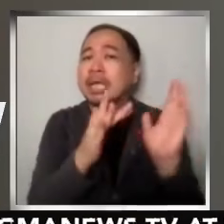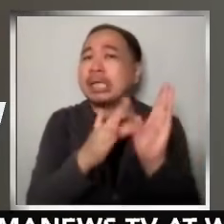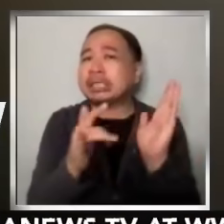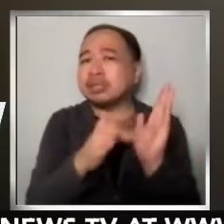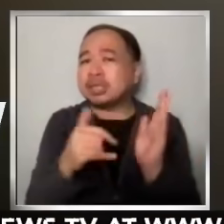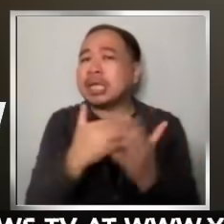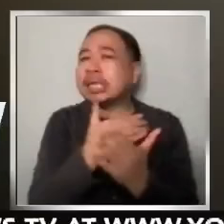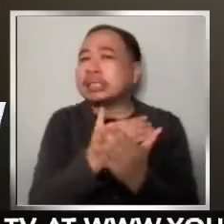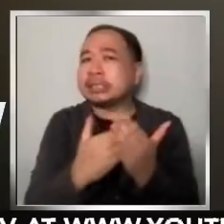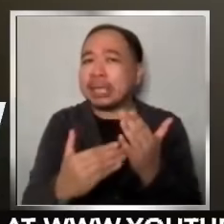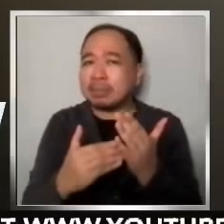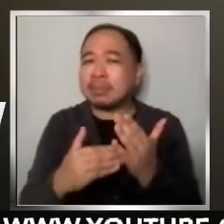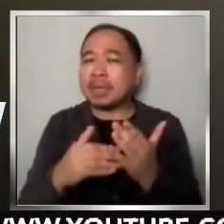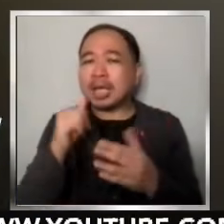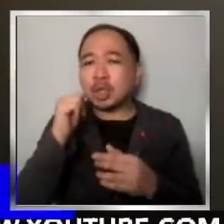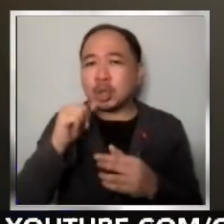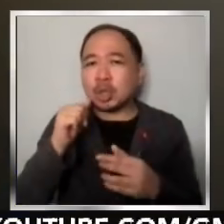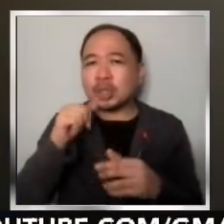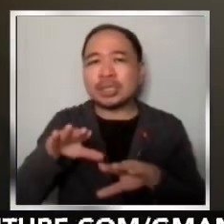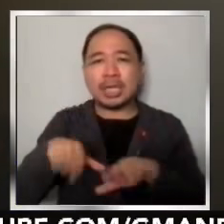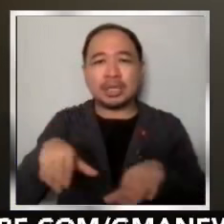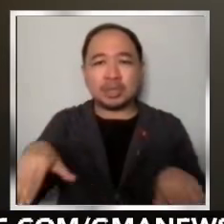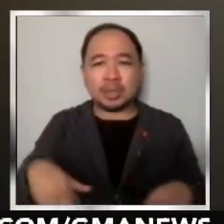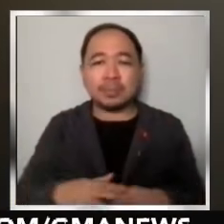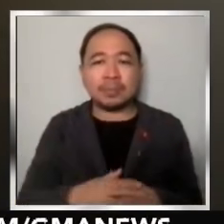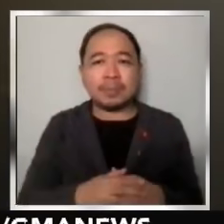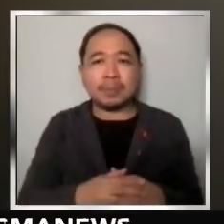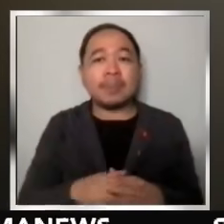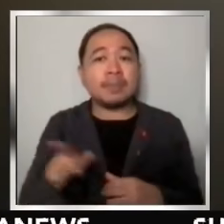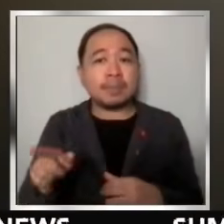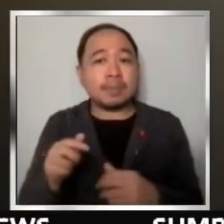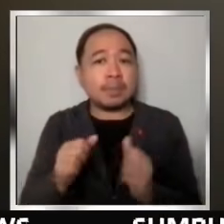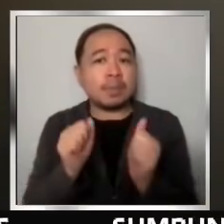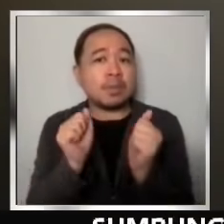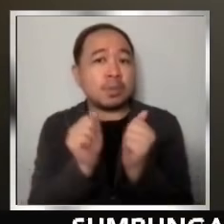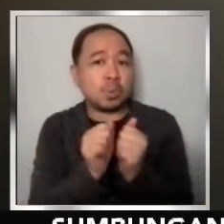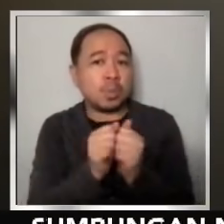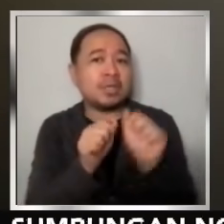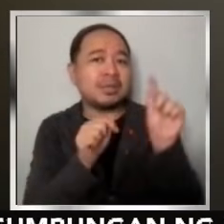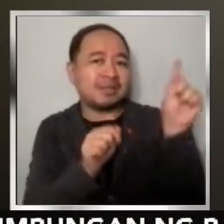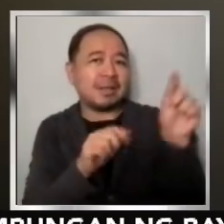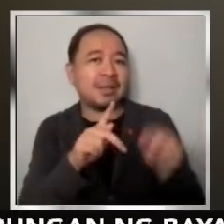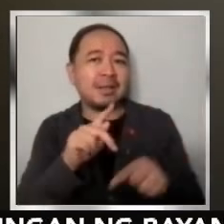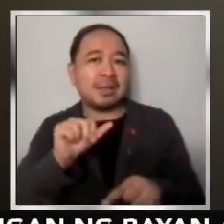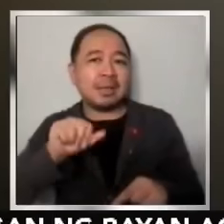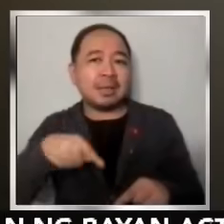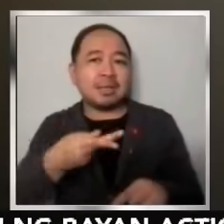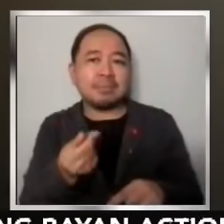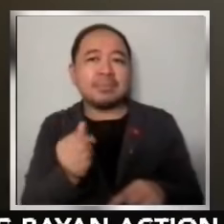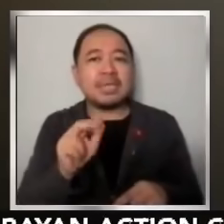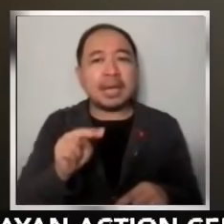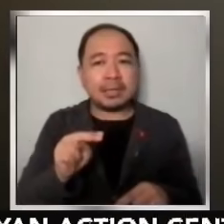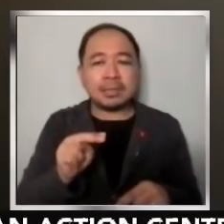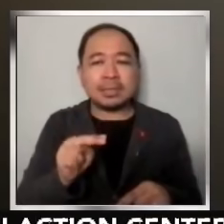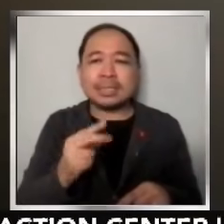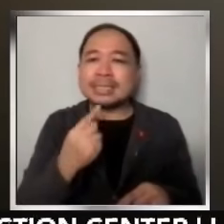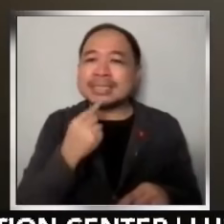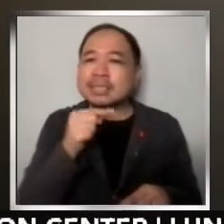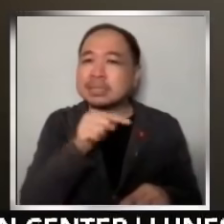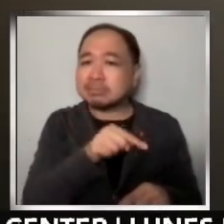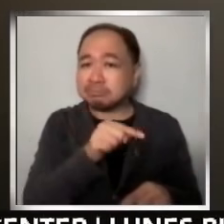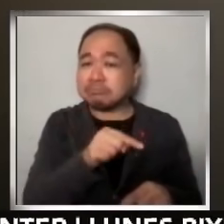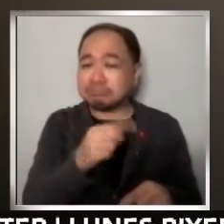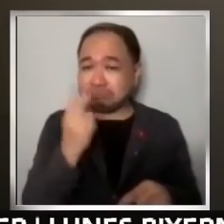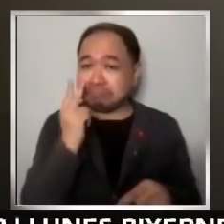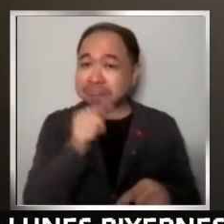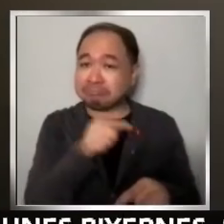Chloe. Uguya pa may sa kaskapihan nga, dito ko gininjo sa akong kabataon, gininjo ko ni Jaren Skelario nga